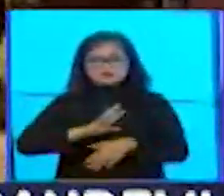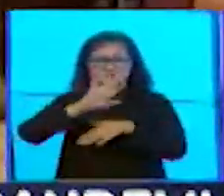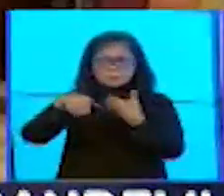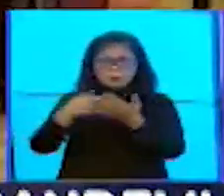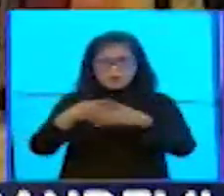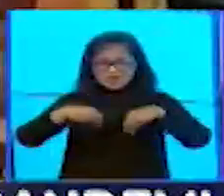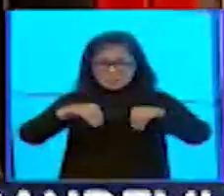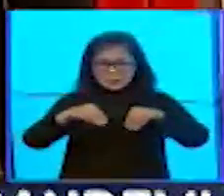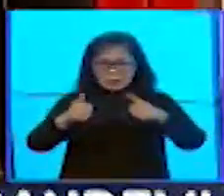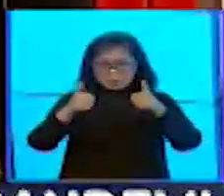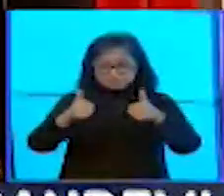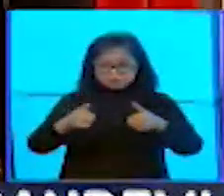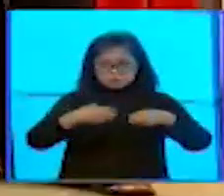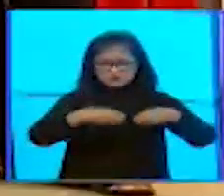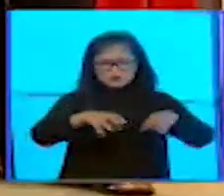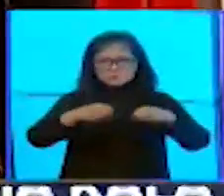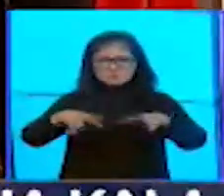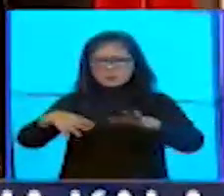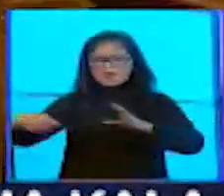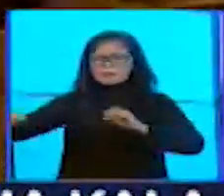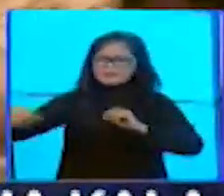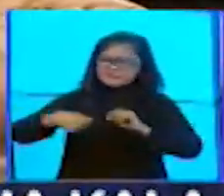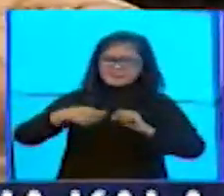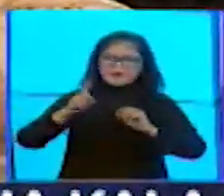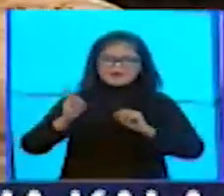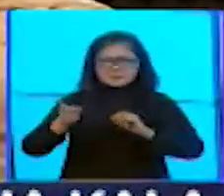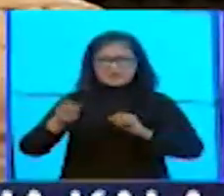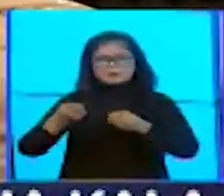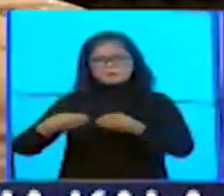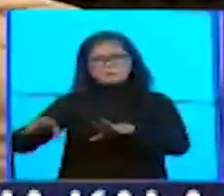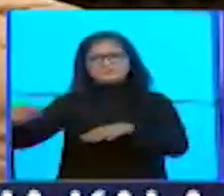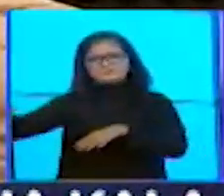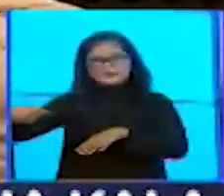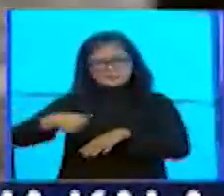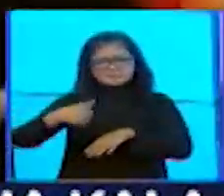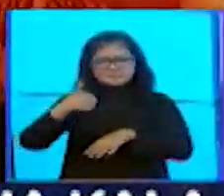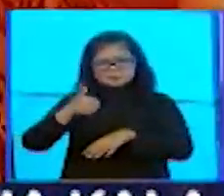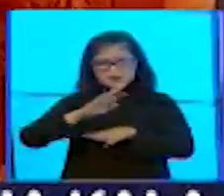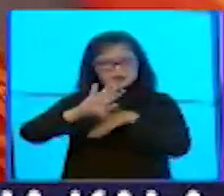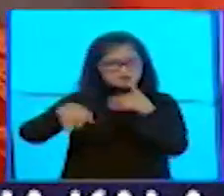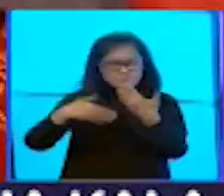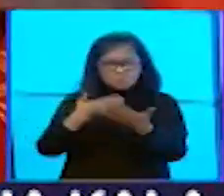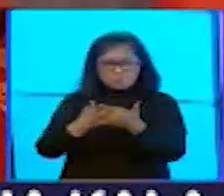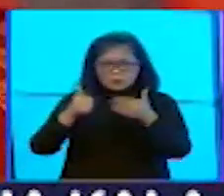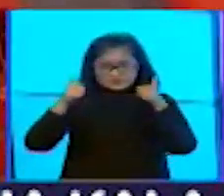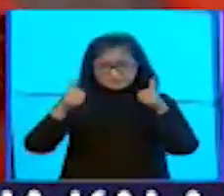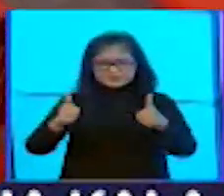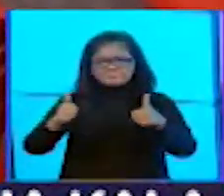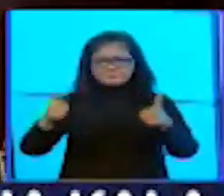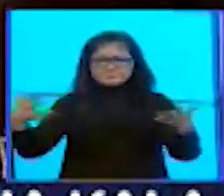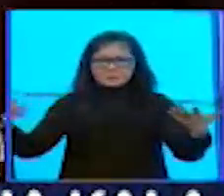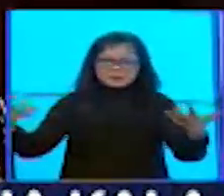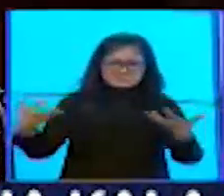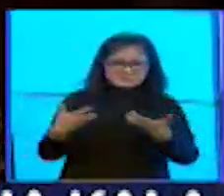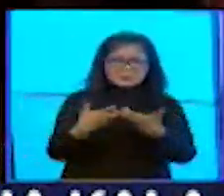seperti biasa, pembeli dan pedagang bisa kembali adaptasi.